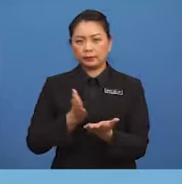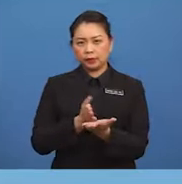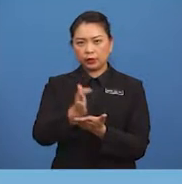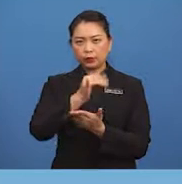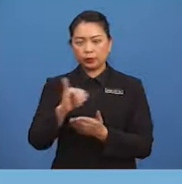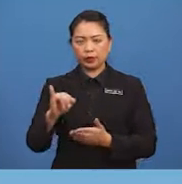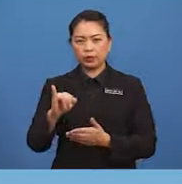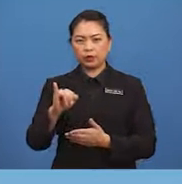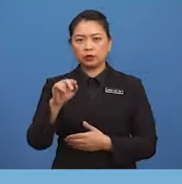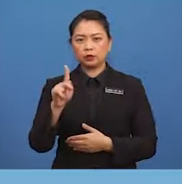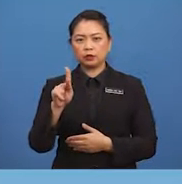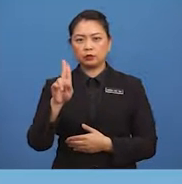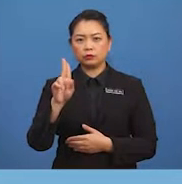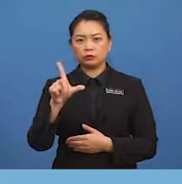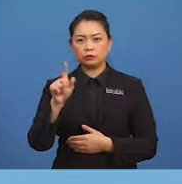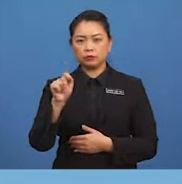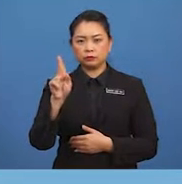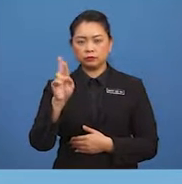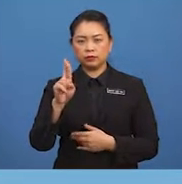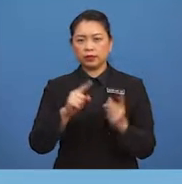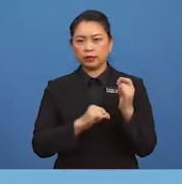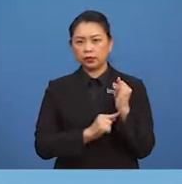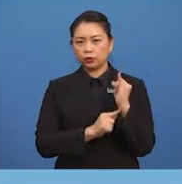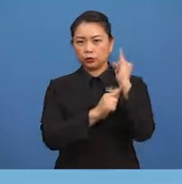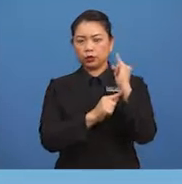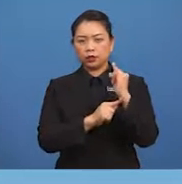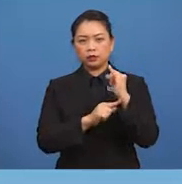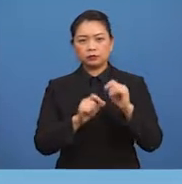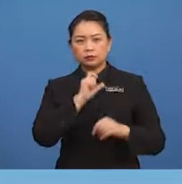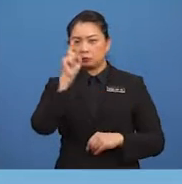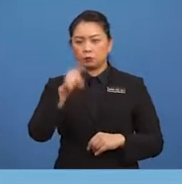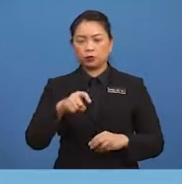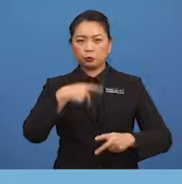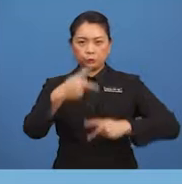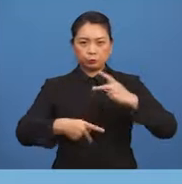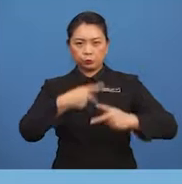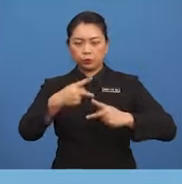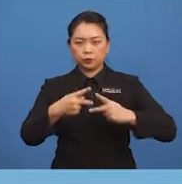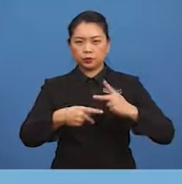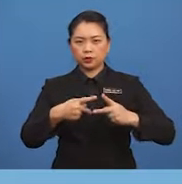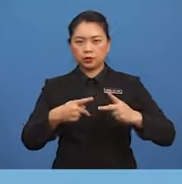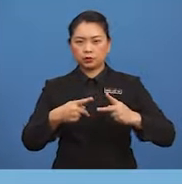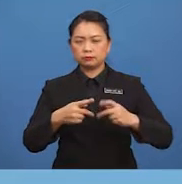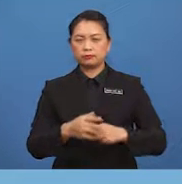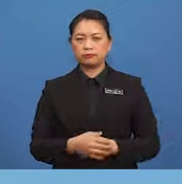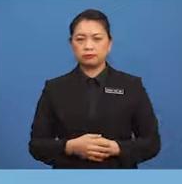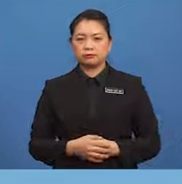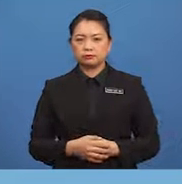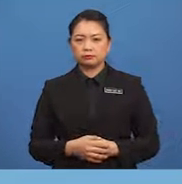melalui pengkulturan sel-sel induknya tanpa melalui proses persenyawaan.